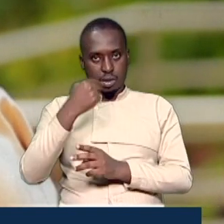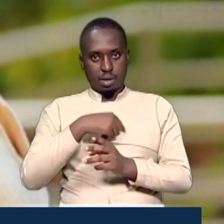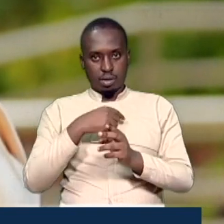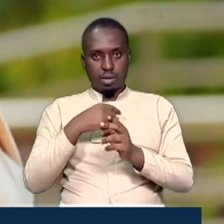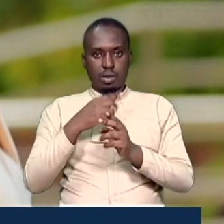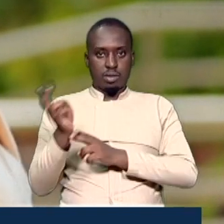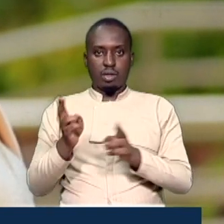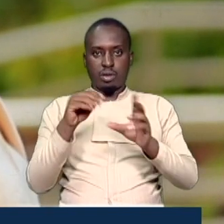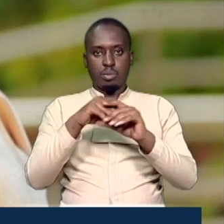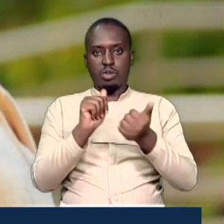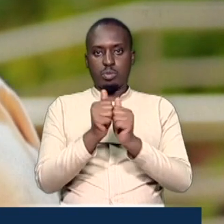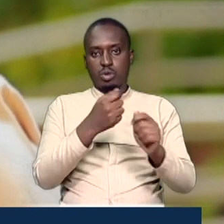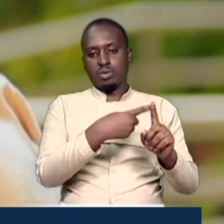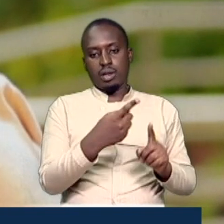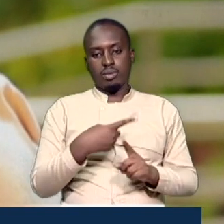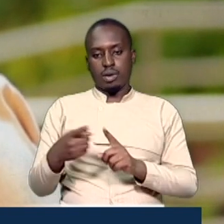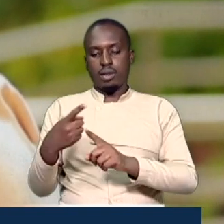zigiye zitandukanye kugira